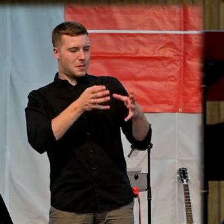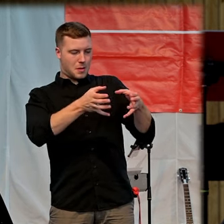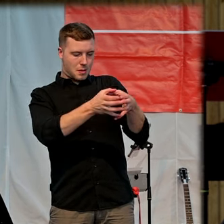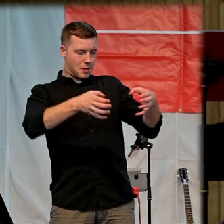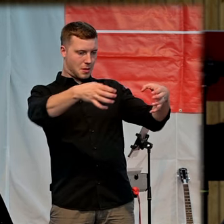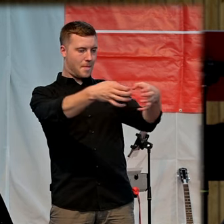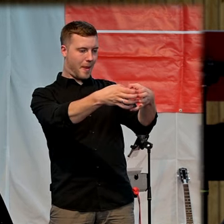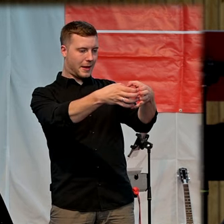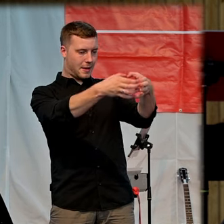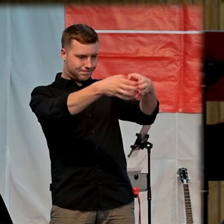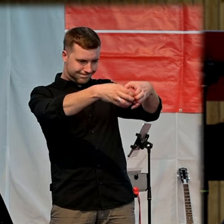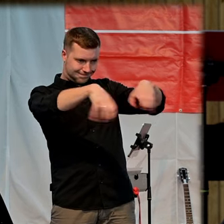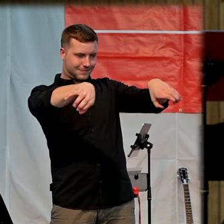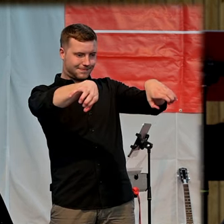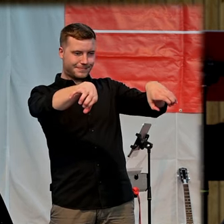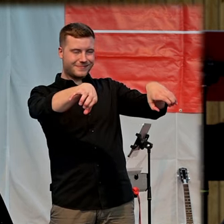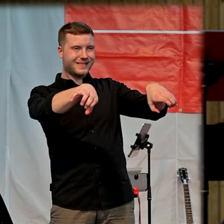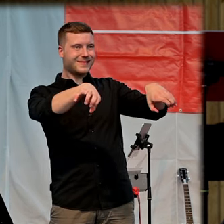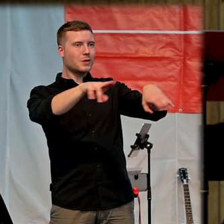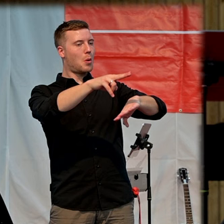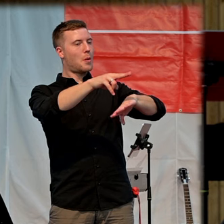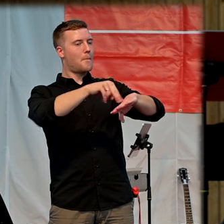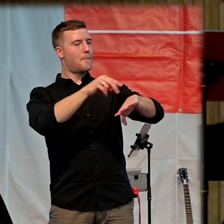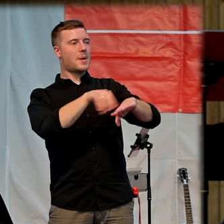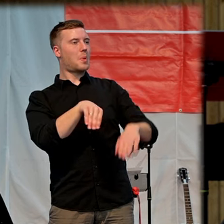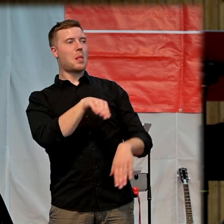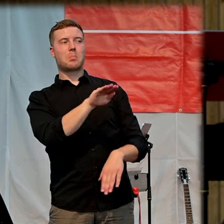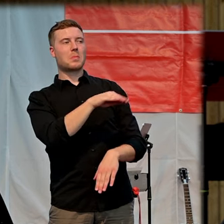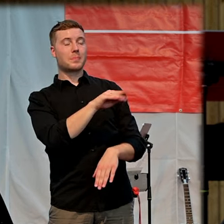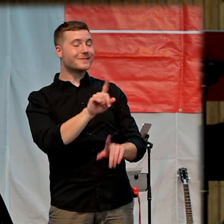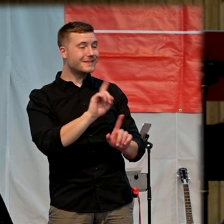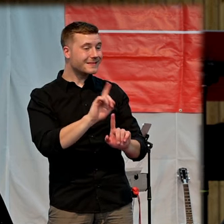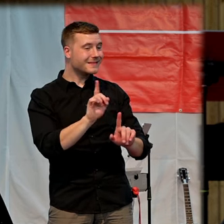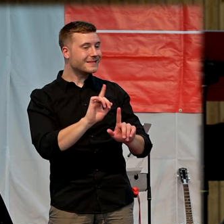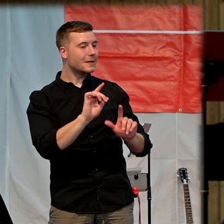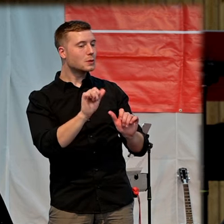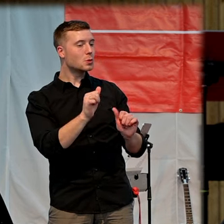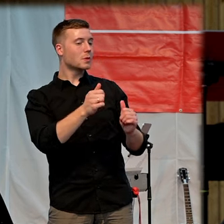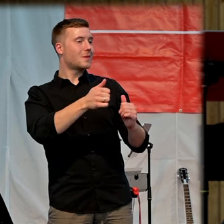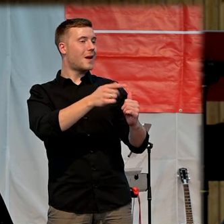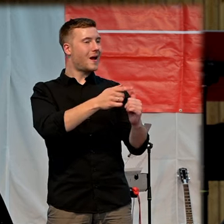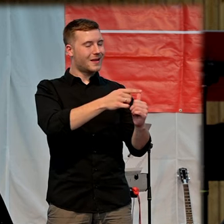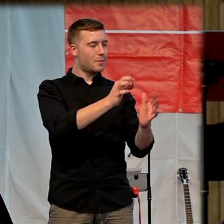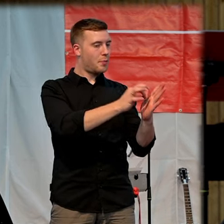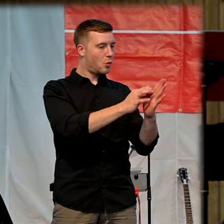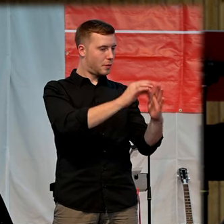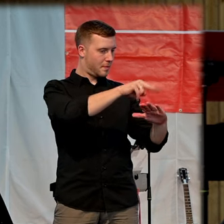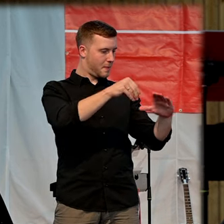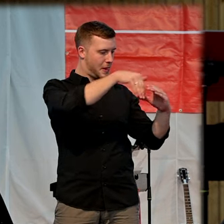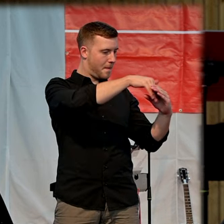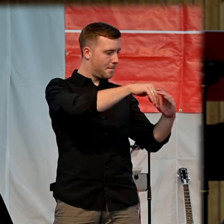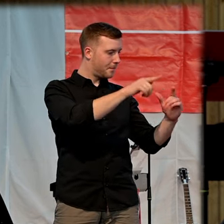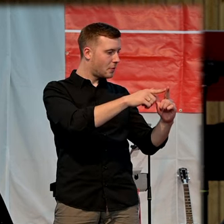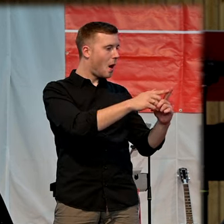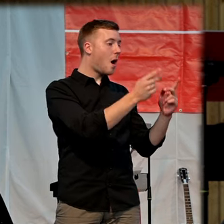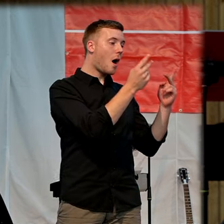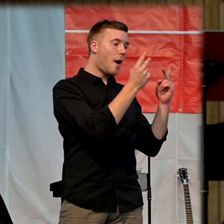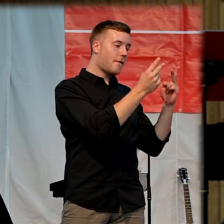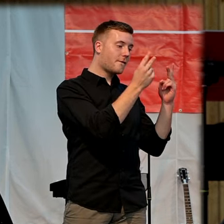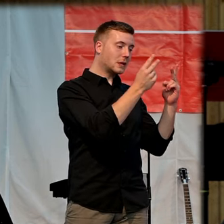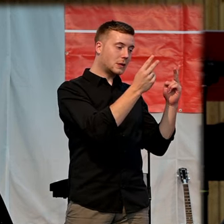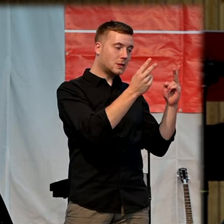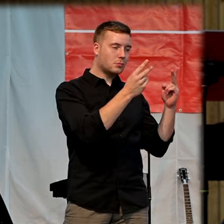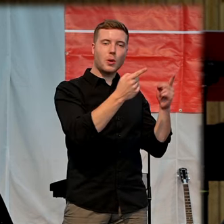einzelne Aussagen der Bibel überhöhen und andere ignorieren. Und schon hat man wieder eine neue